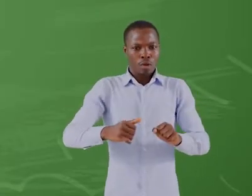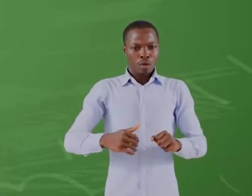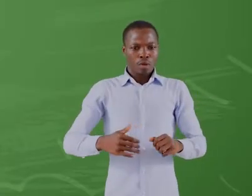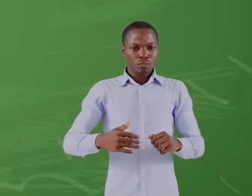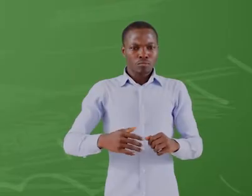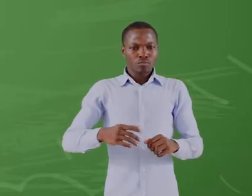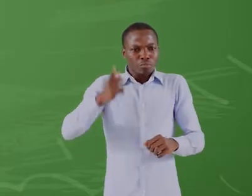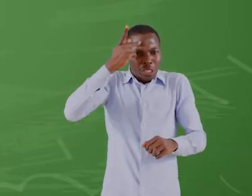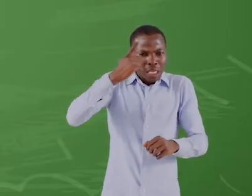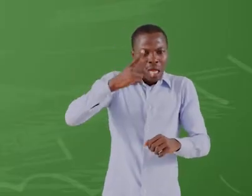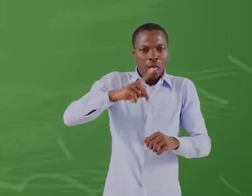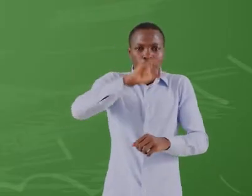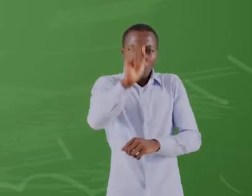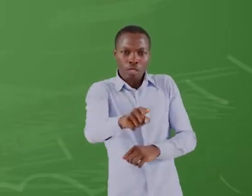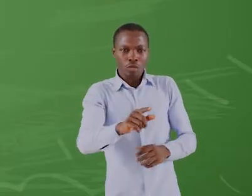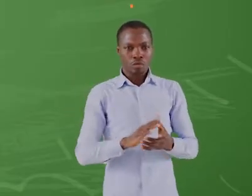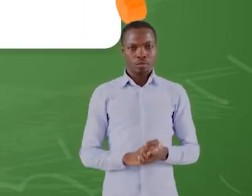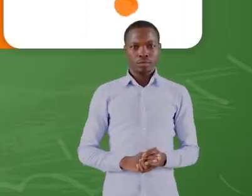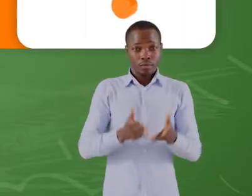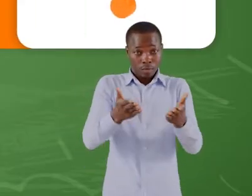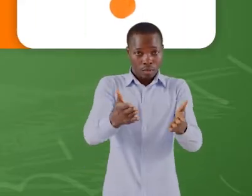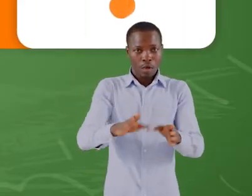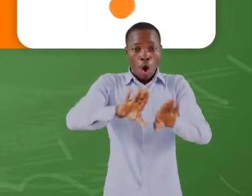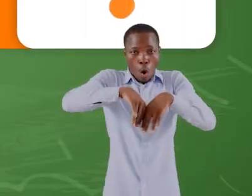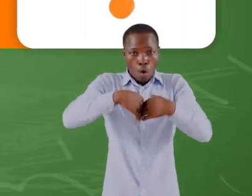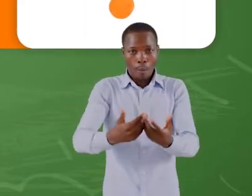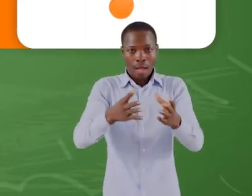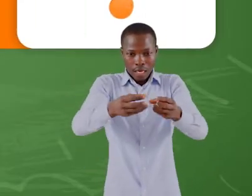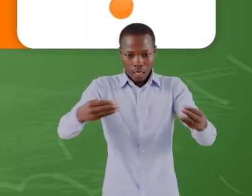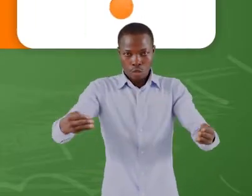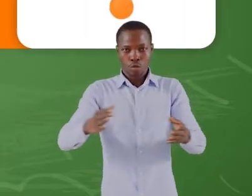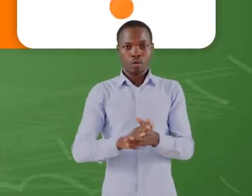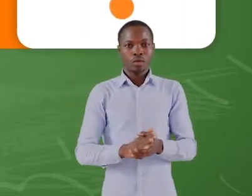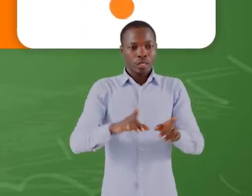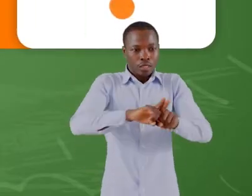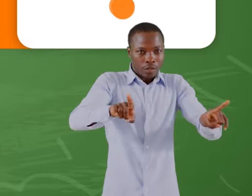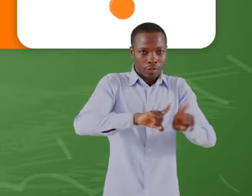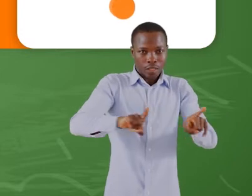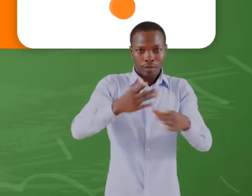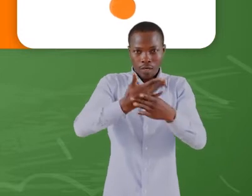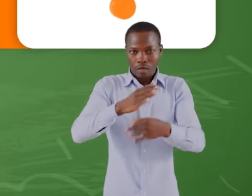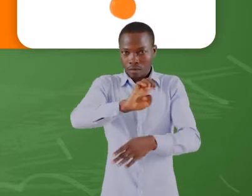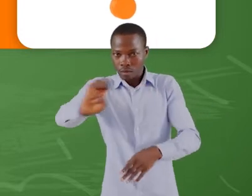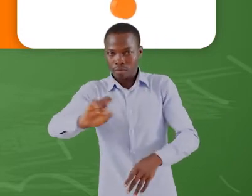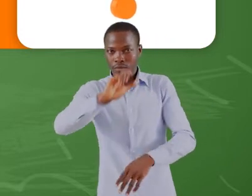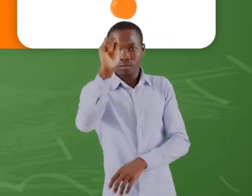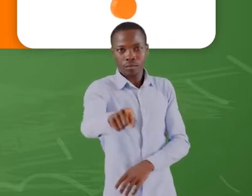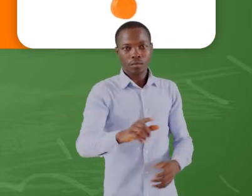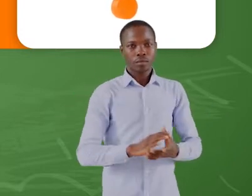problème que nous pouvons poser, qui est le suivant. Comment les sols se